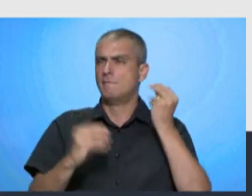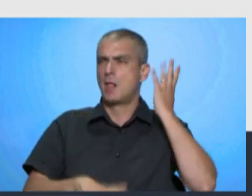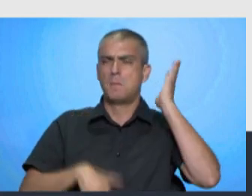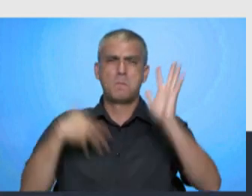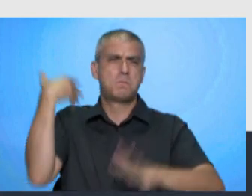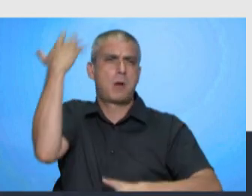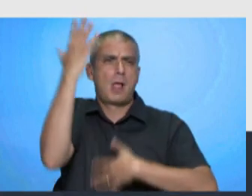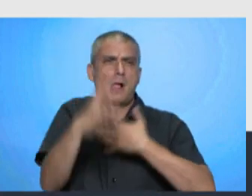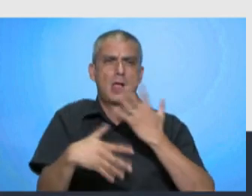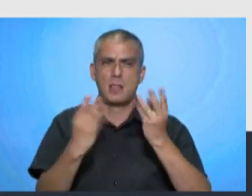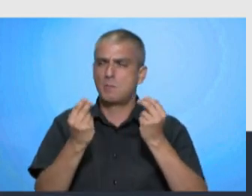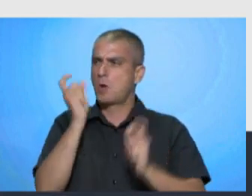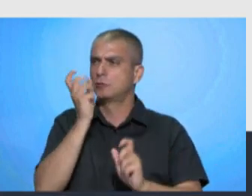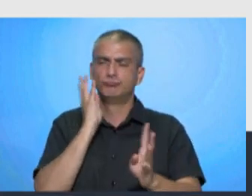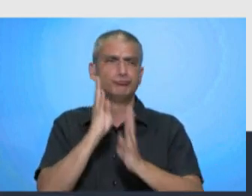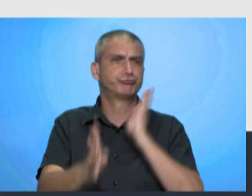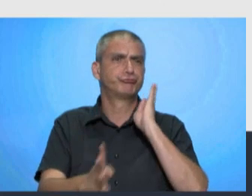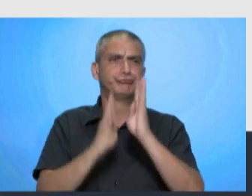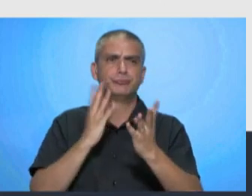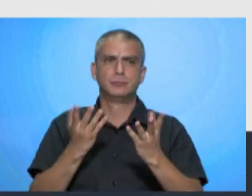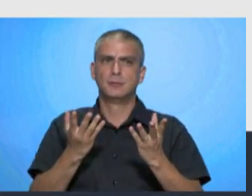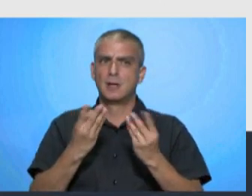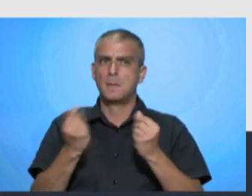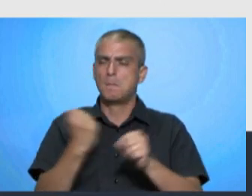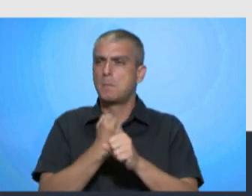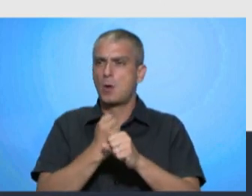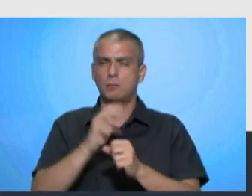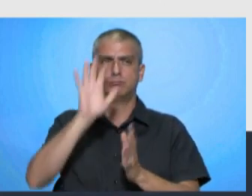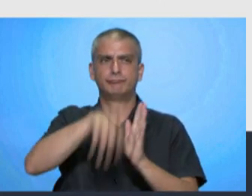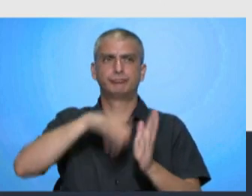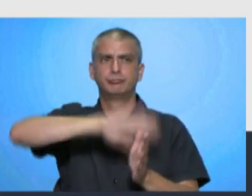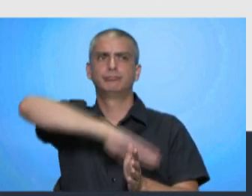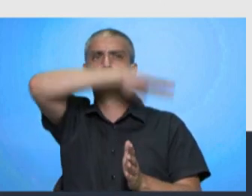בחצר, והמון בעדן, המון תכונה ופעילות